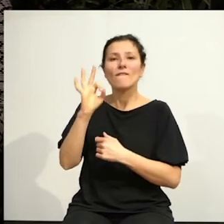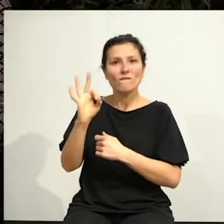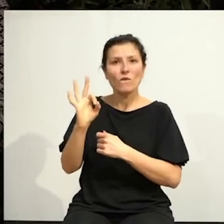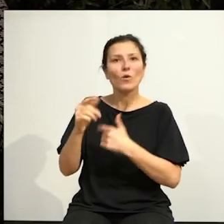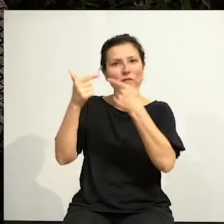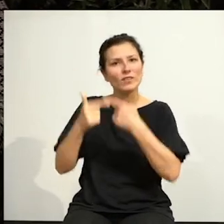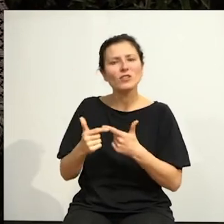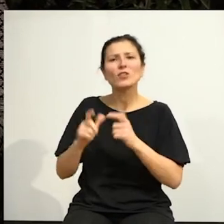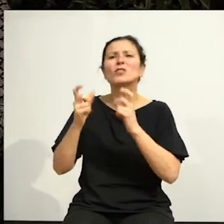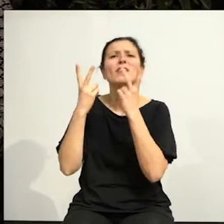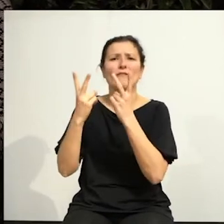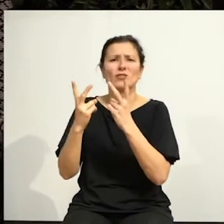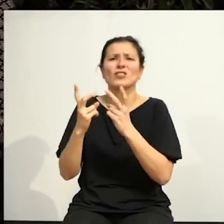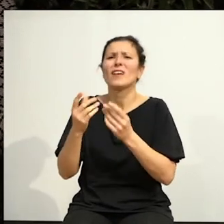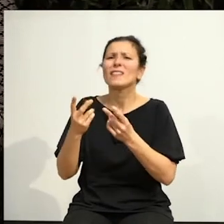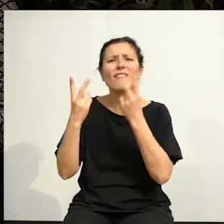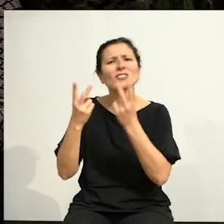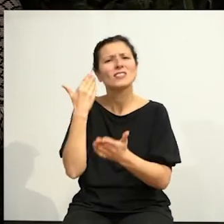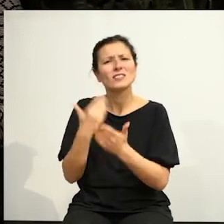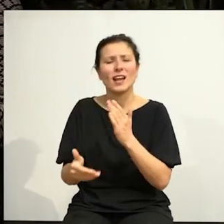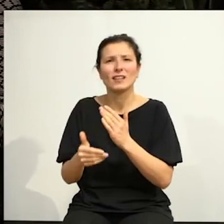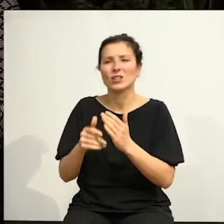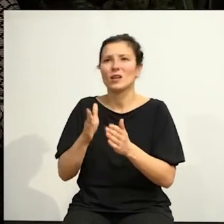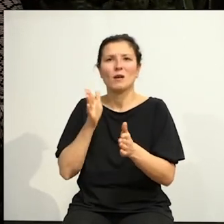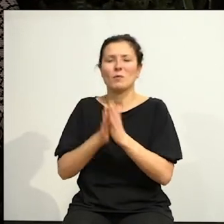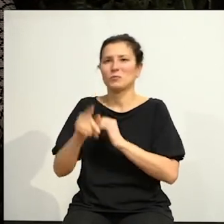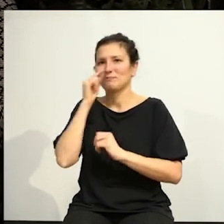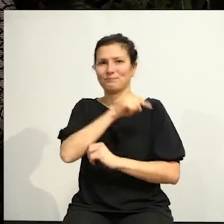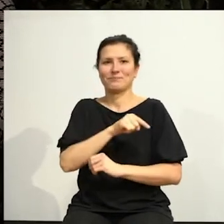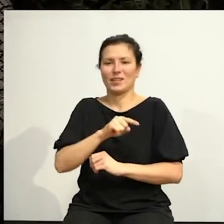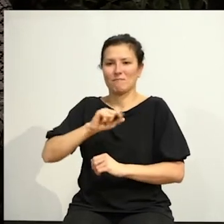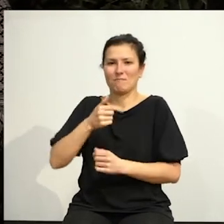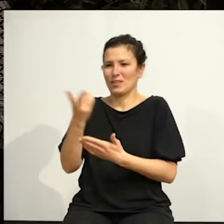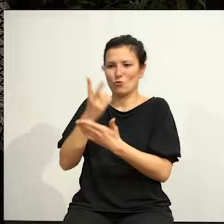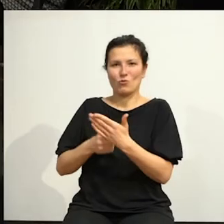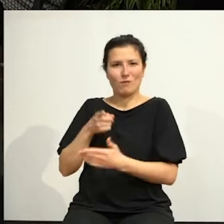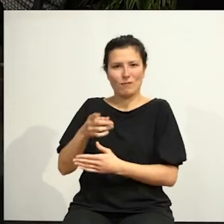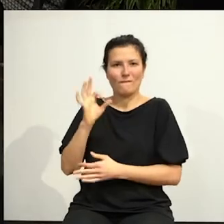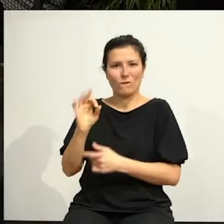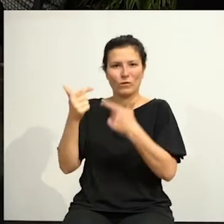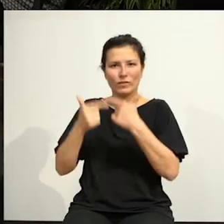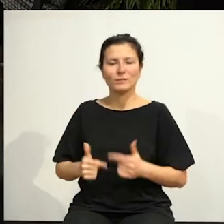najważniejsza strata, która gdzieś tam po prostu przechodzi bokiem, kiedy Norwida nie czytamy po prostu?